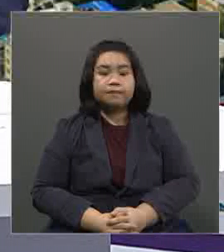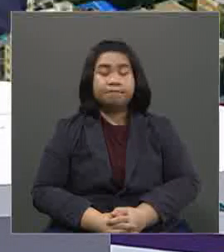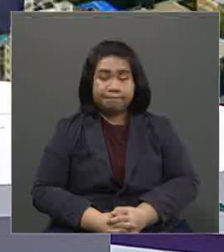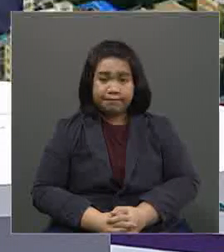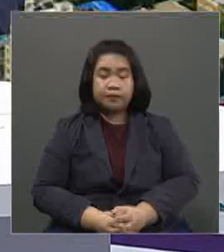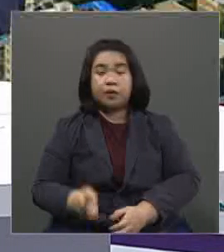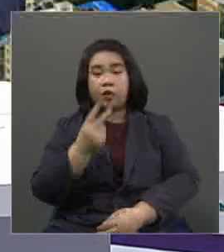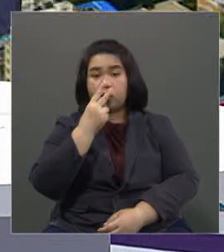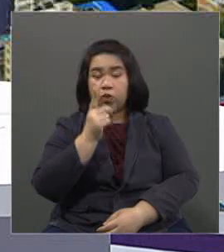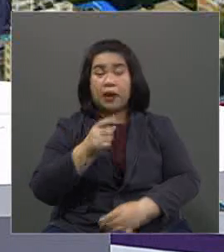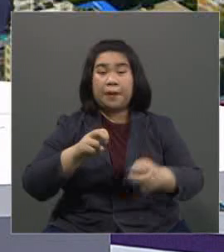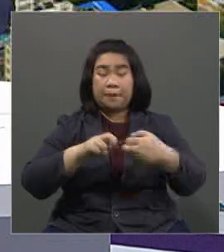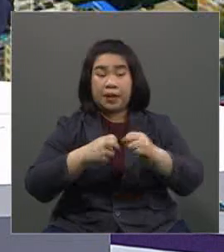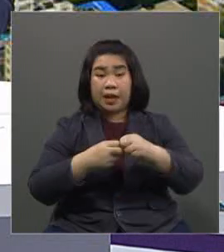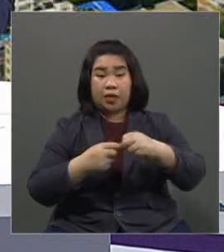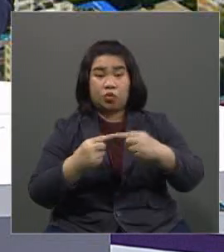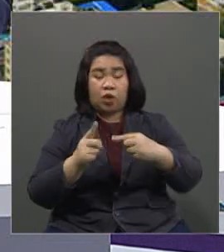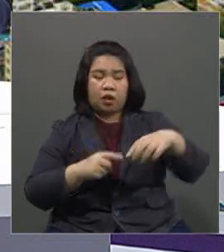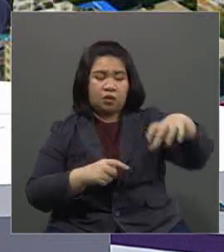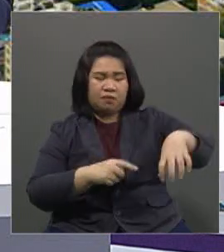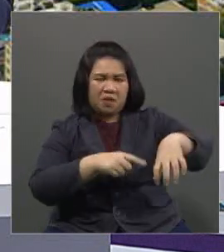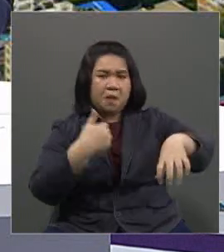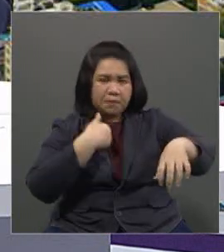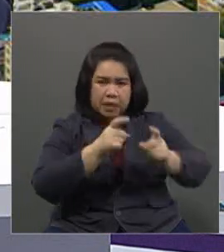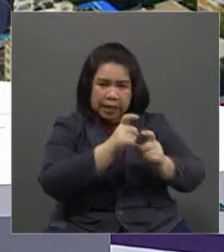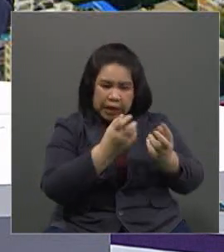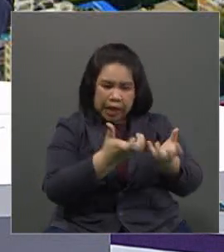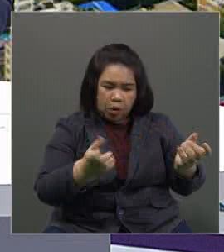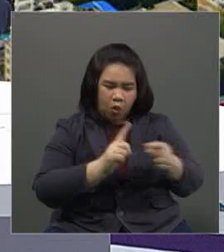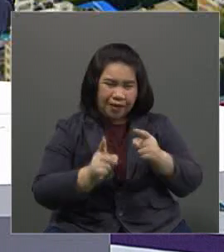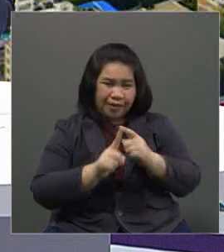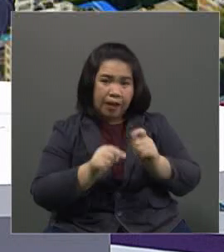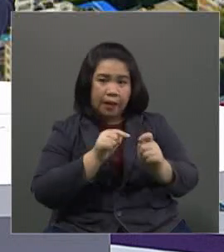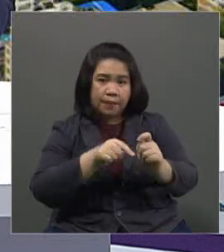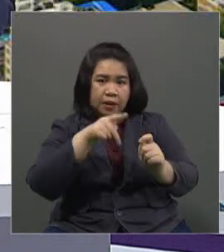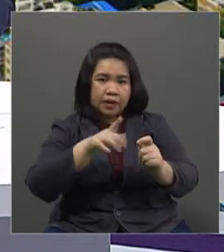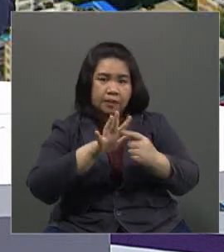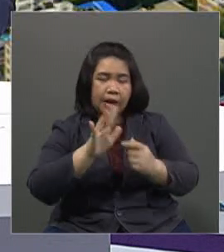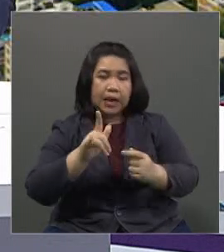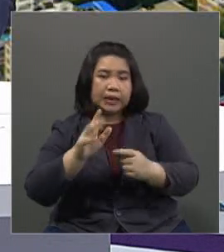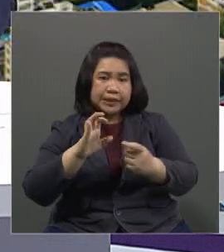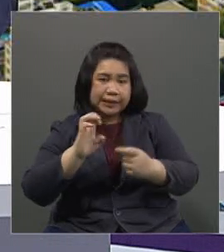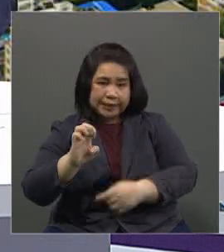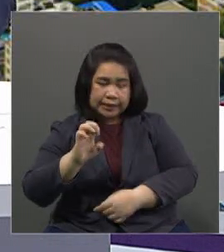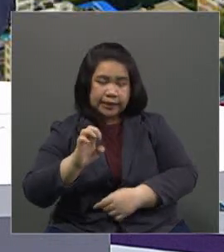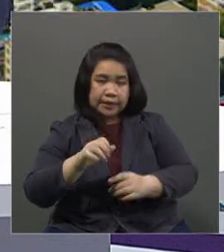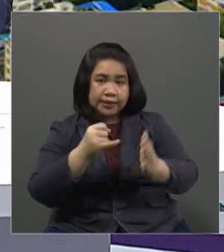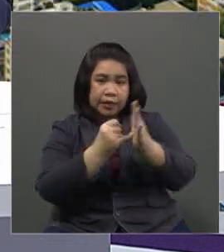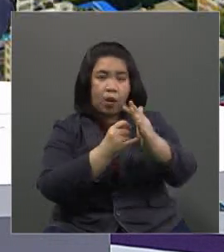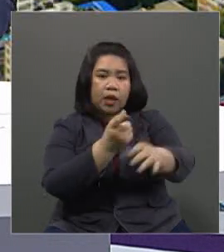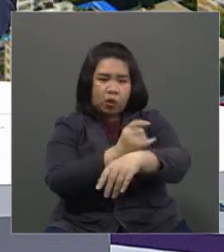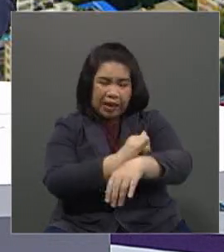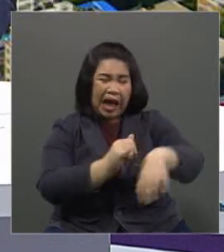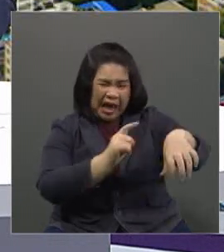ไปดูความคืบหน้าเหตุเพลิงไหม้โกดังลักลอบเก็บสารเคมีในพื้นที่อำเภอพาชีจังหวัดพระนครศรีอยุธยานะคะต้องบอกก่อนนะคะว่า